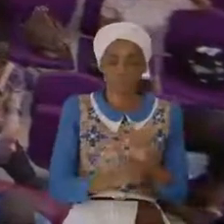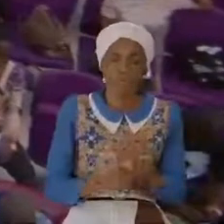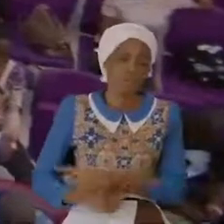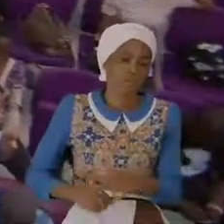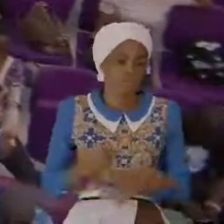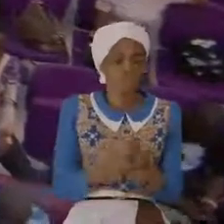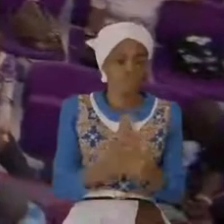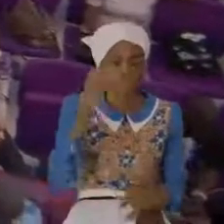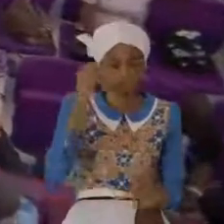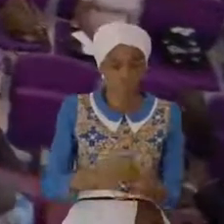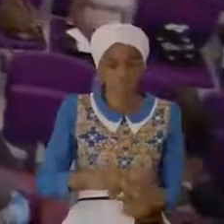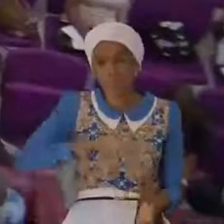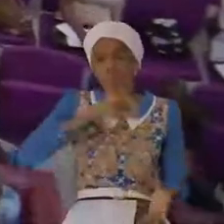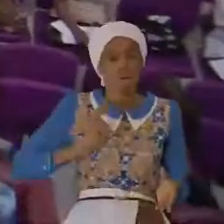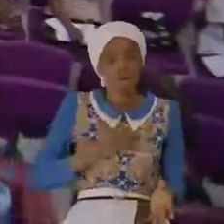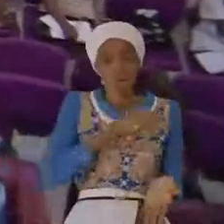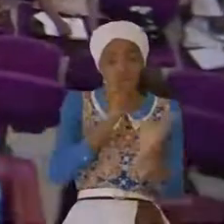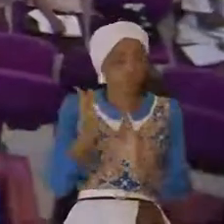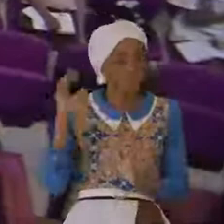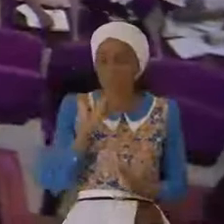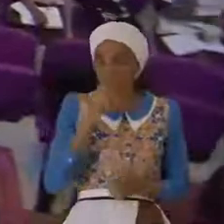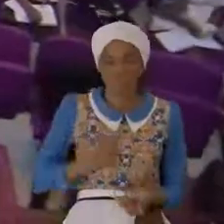Nos convertis ne vont pas les suivre.